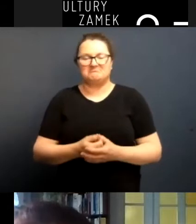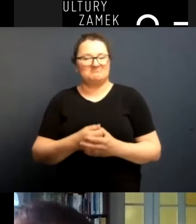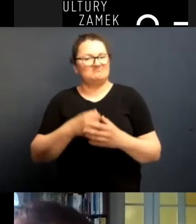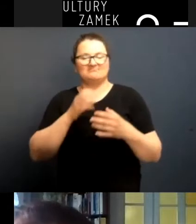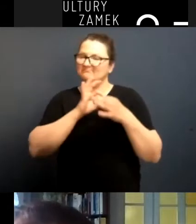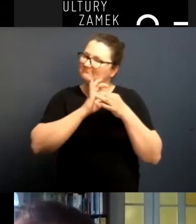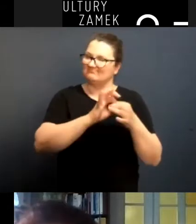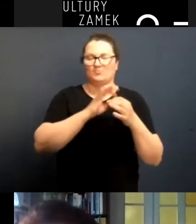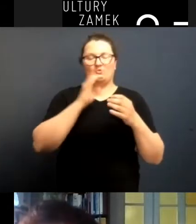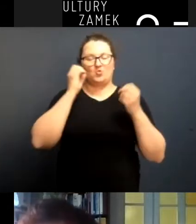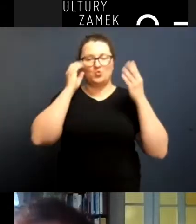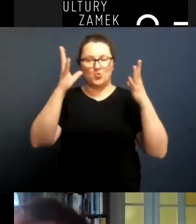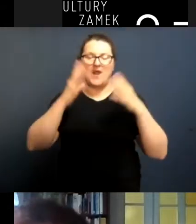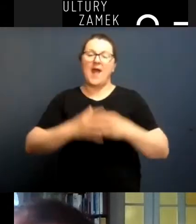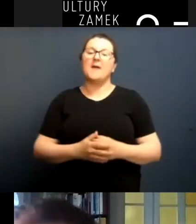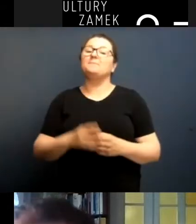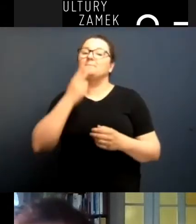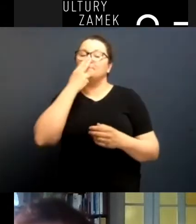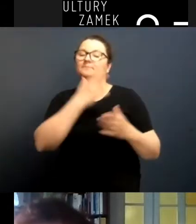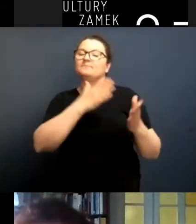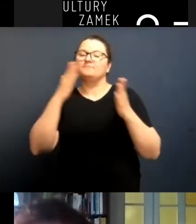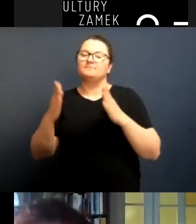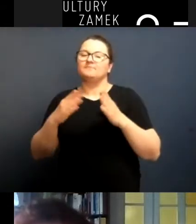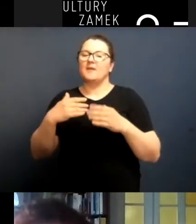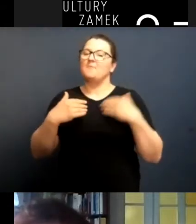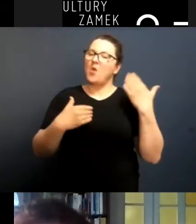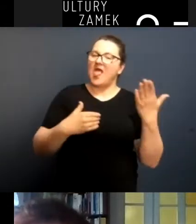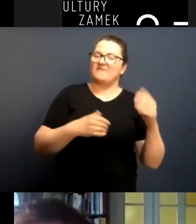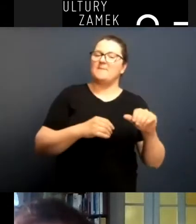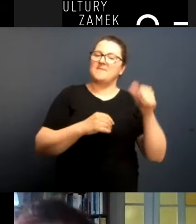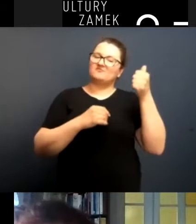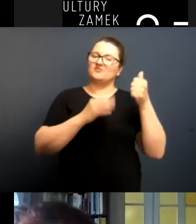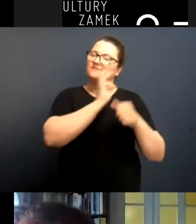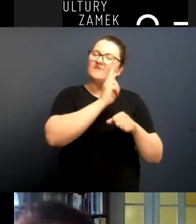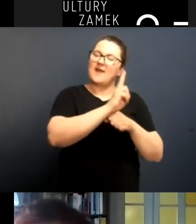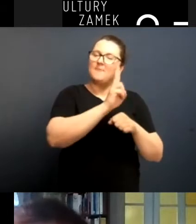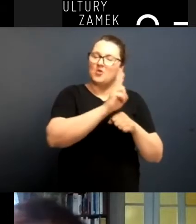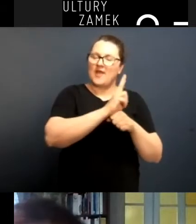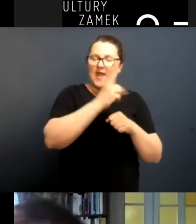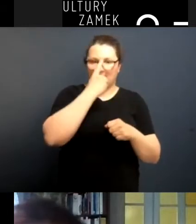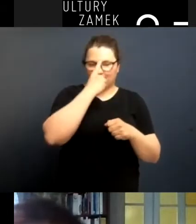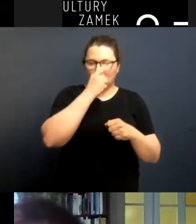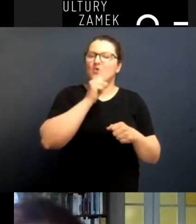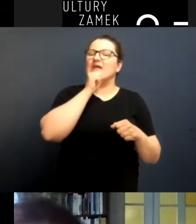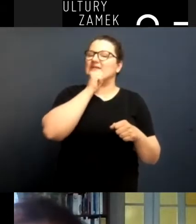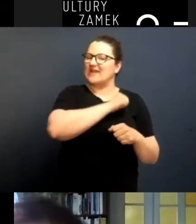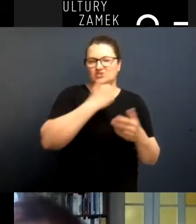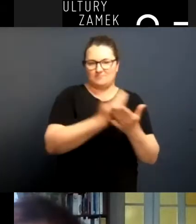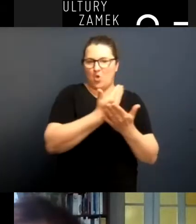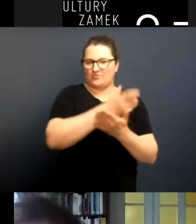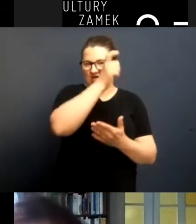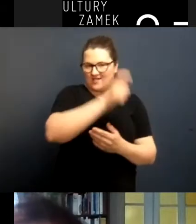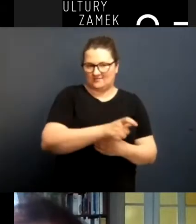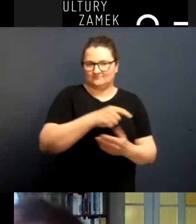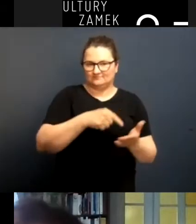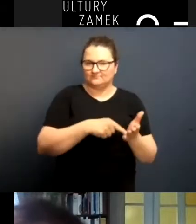zakorzenione w kulturze. Zobaczcie Państwo po lewej stronie ten pierwszy Japończyk, to jest najstarszy obecnie